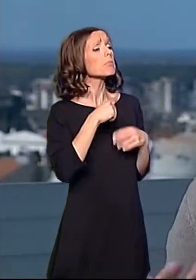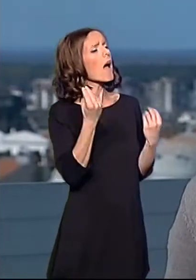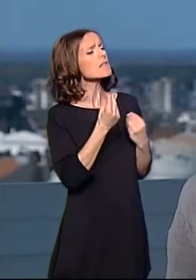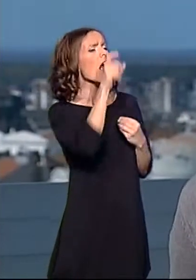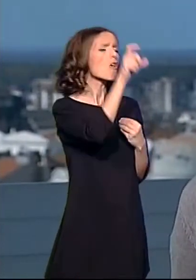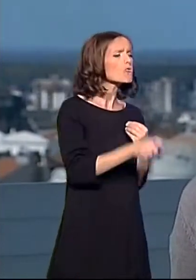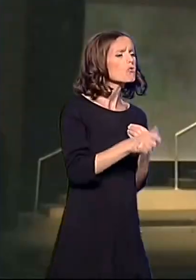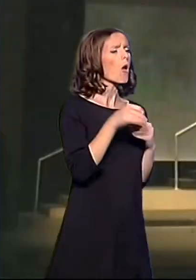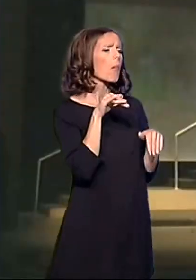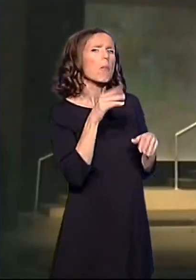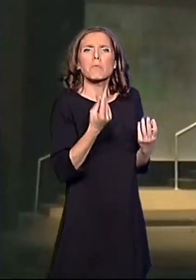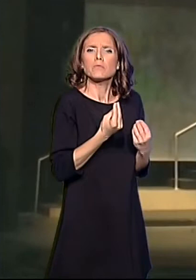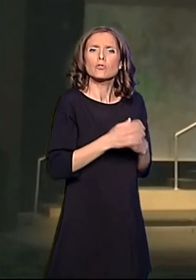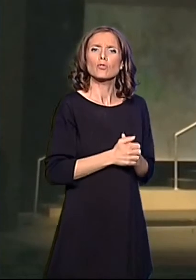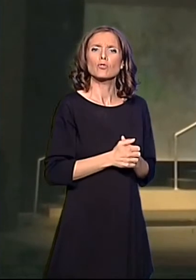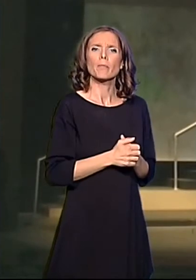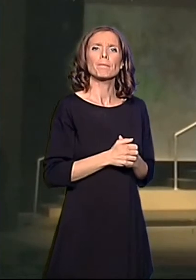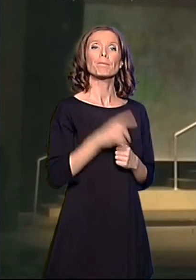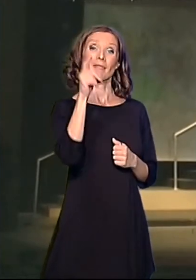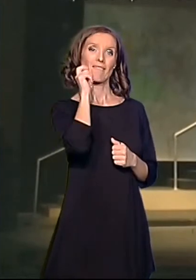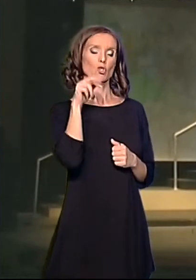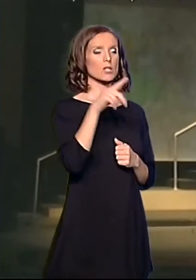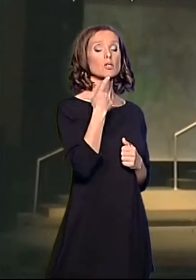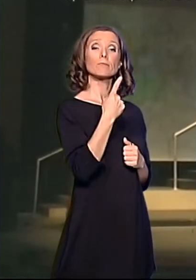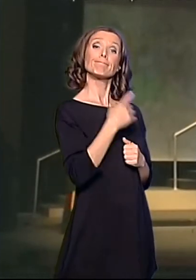zašto je on različit. Čija je ovo lopta?